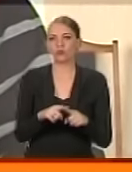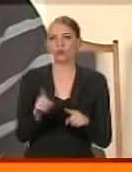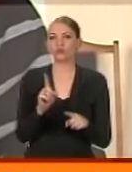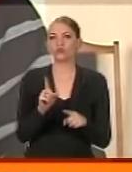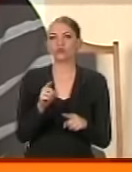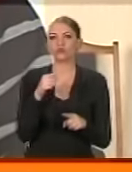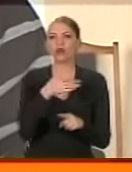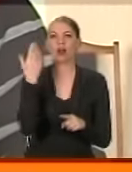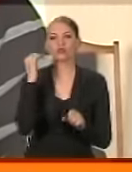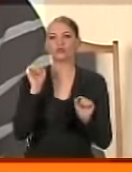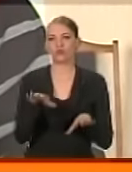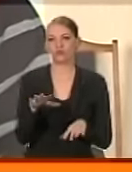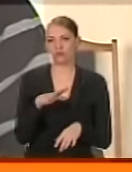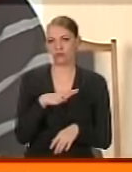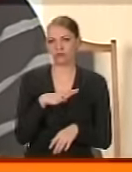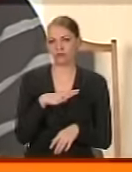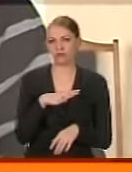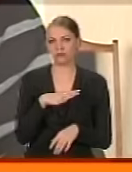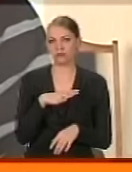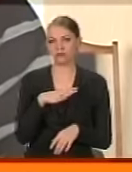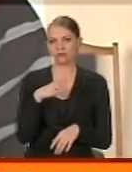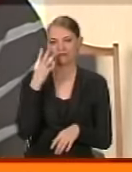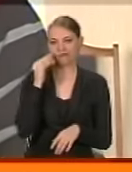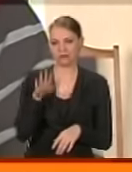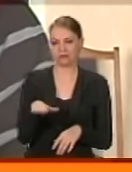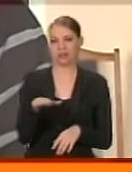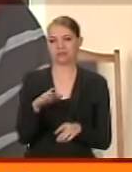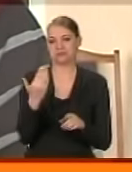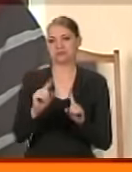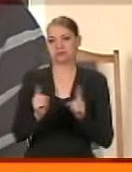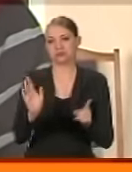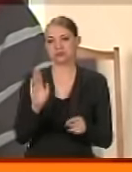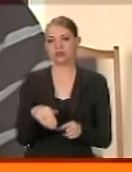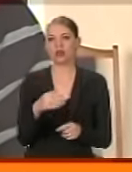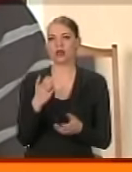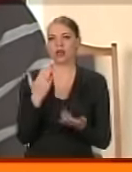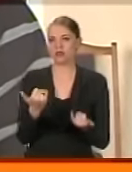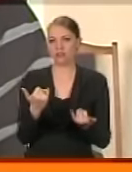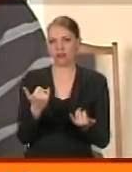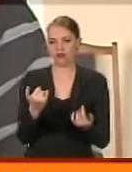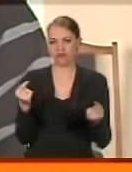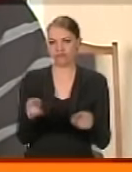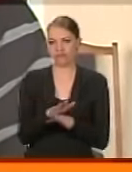які, можливо, раніше можна було би дивитися, як на певні дивацтва, є